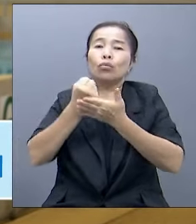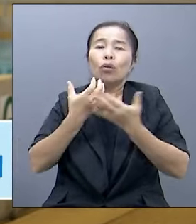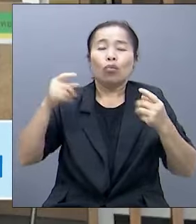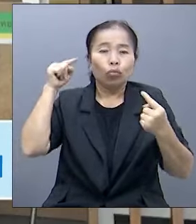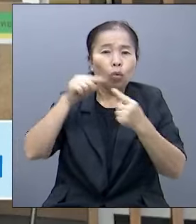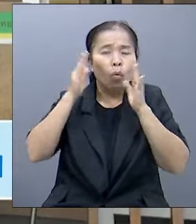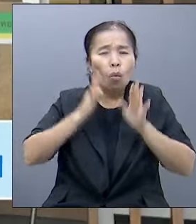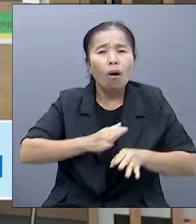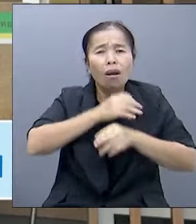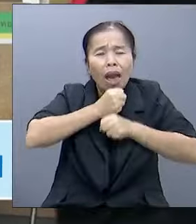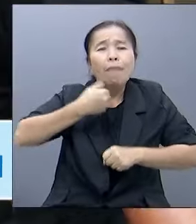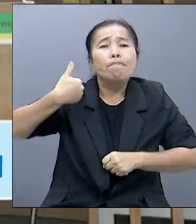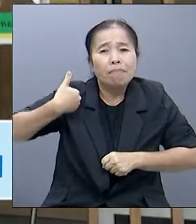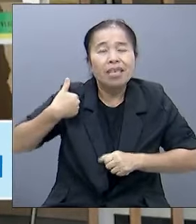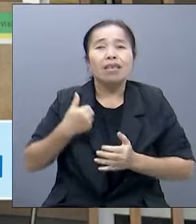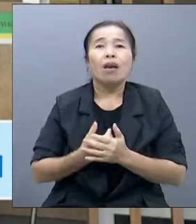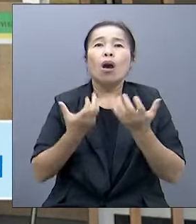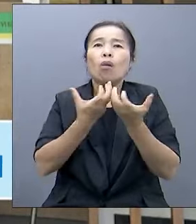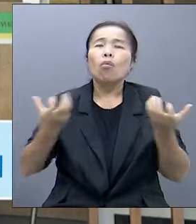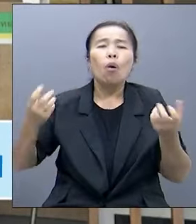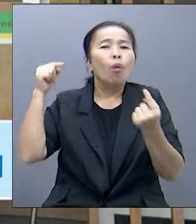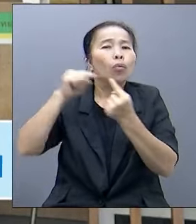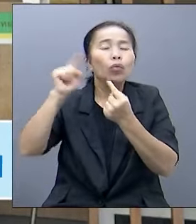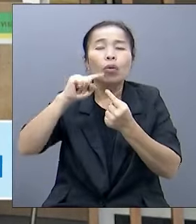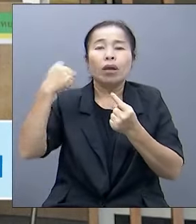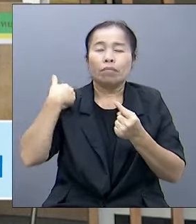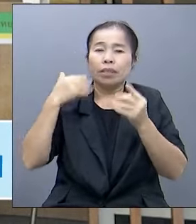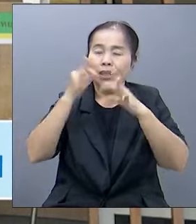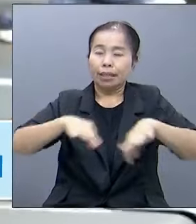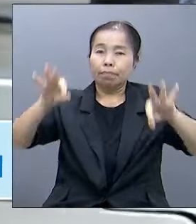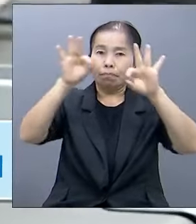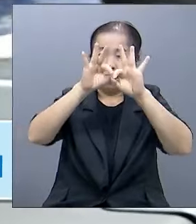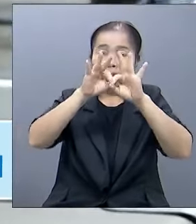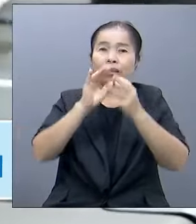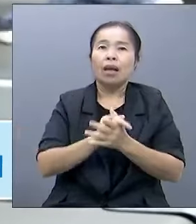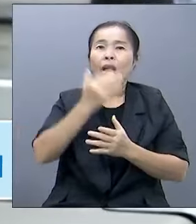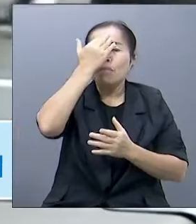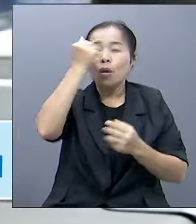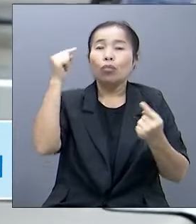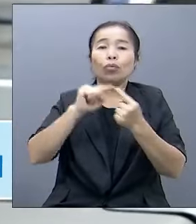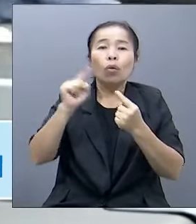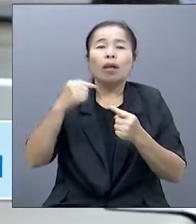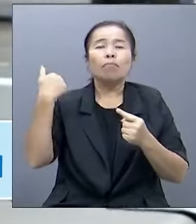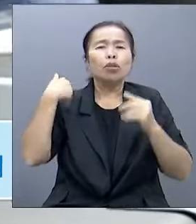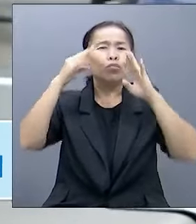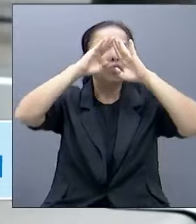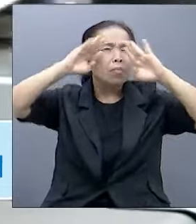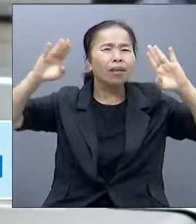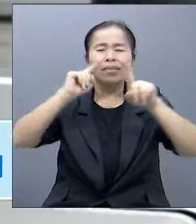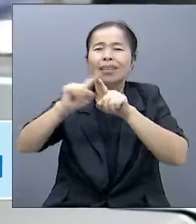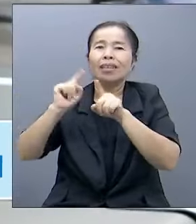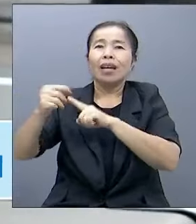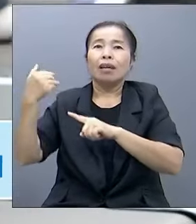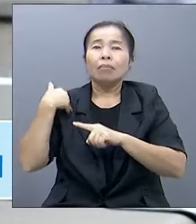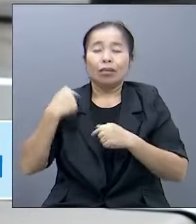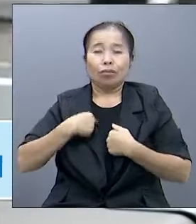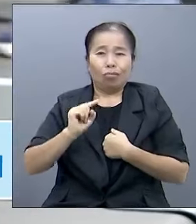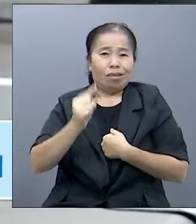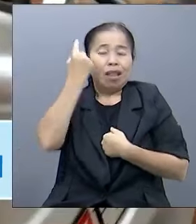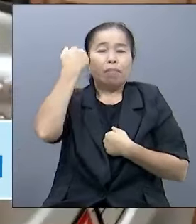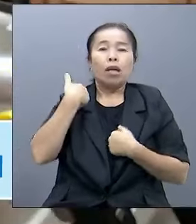เฉพาะอุปกรณ์ที่เรามีเนี่ยน่าจะดีต้นของประเทศคือกระทรวงสาธารณสุขนำเข้ามาเป็นที่แรกจะเป็นอุปกรณ์